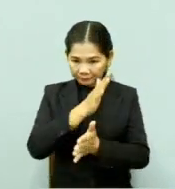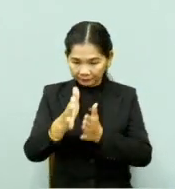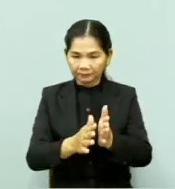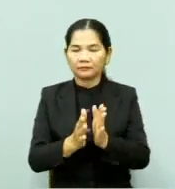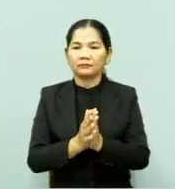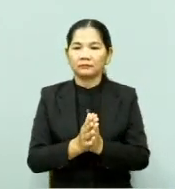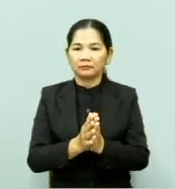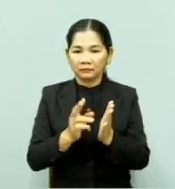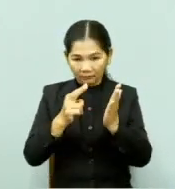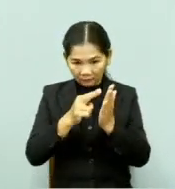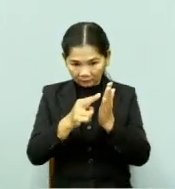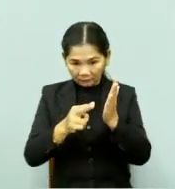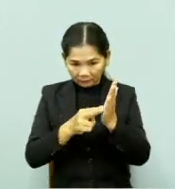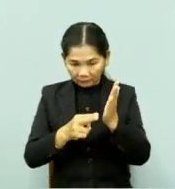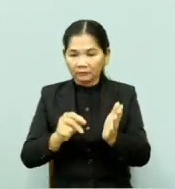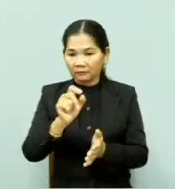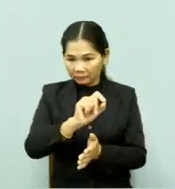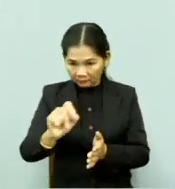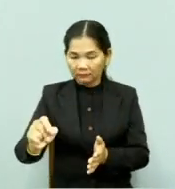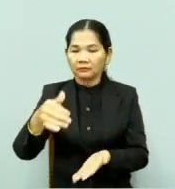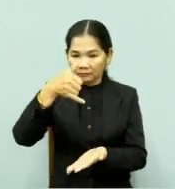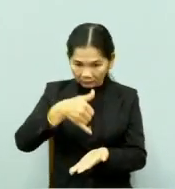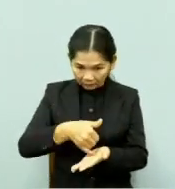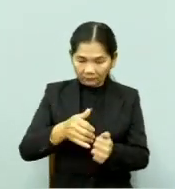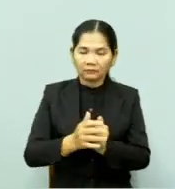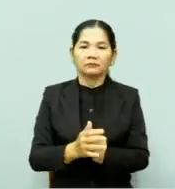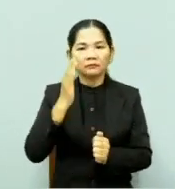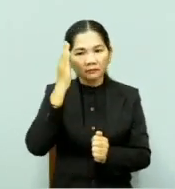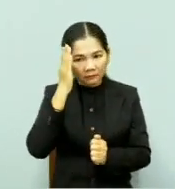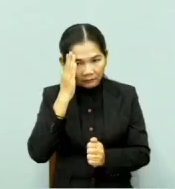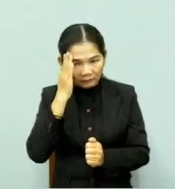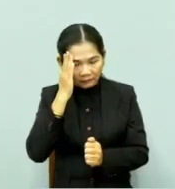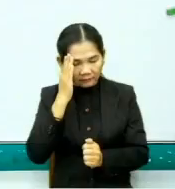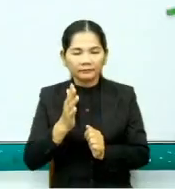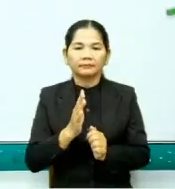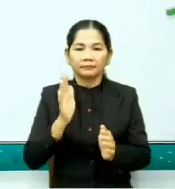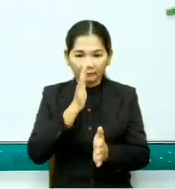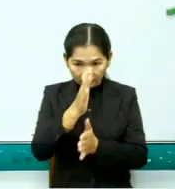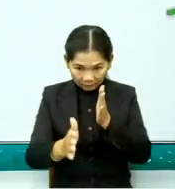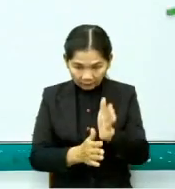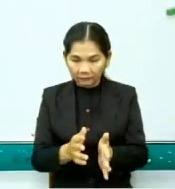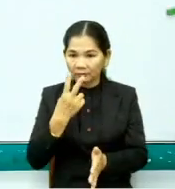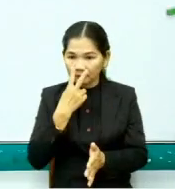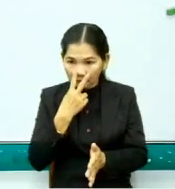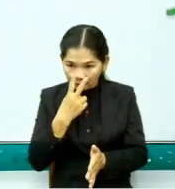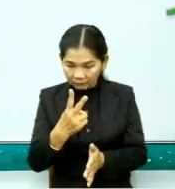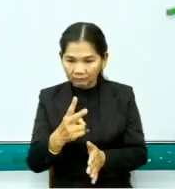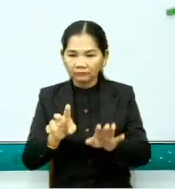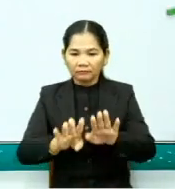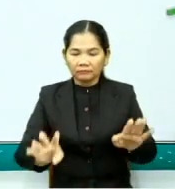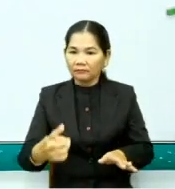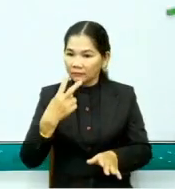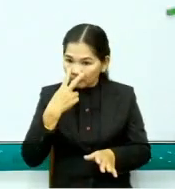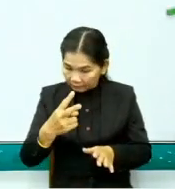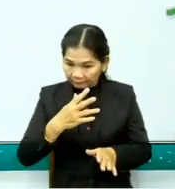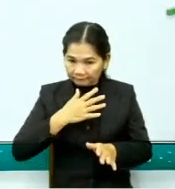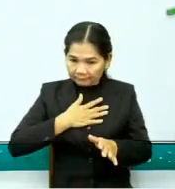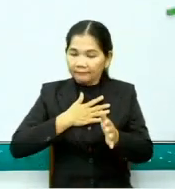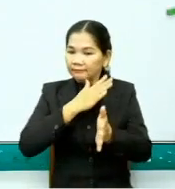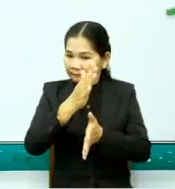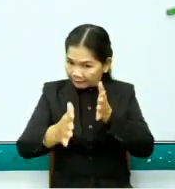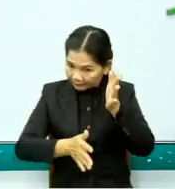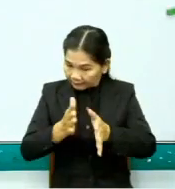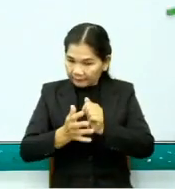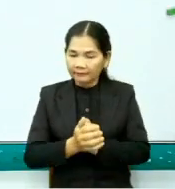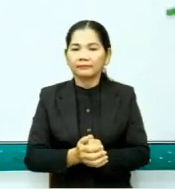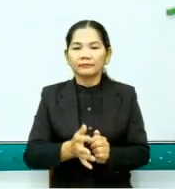tập bọt chà để con trâu sổ xế nửa thằng ngày ní chà ai con tặng ác khí sạch đạp chân con trâu sạch đạp đau dục chật tục đẳng nà con hay con